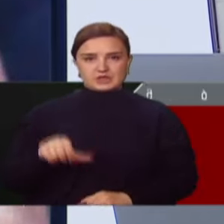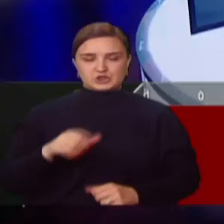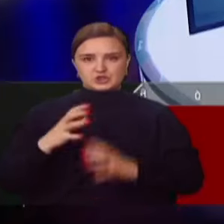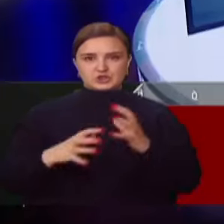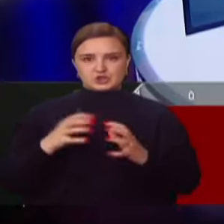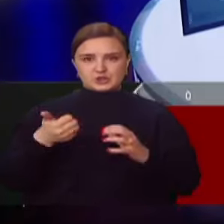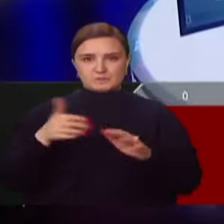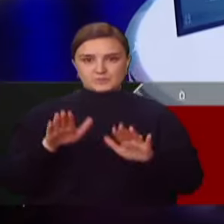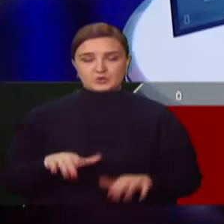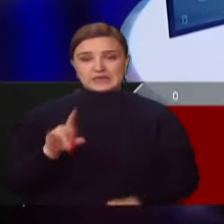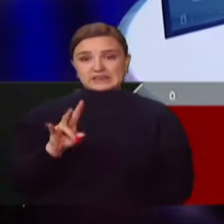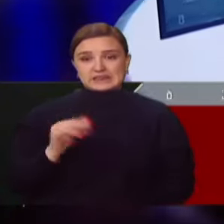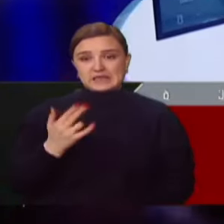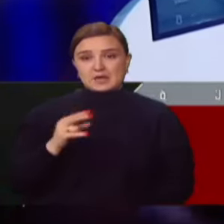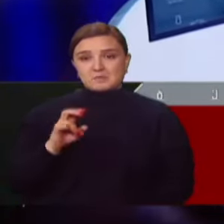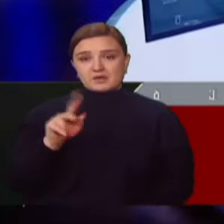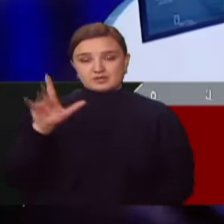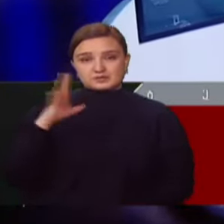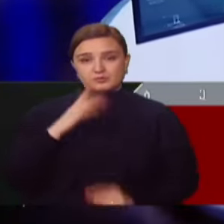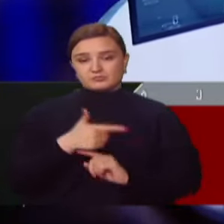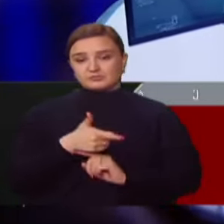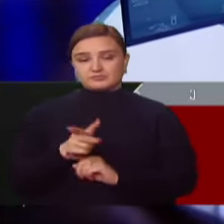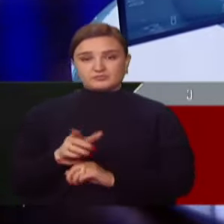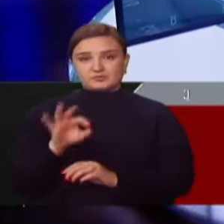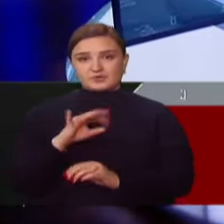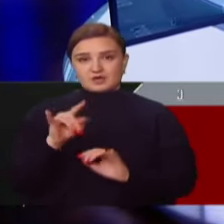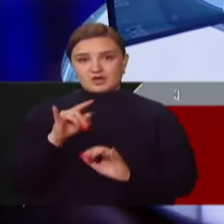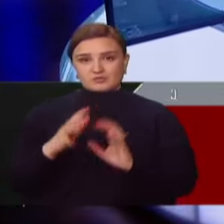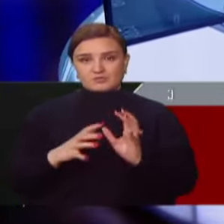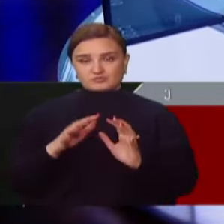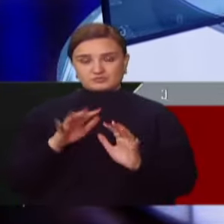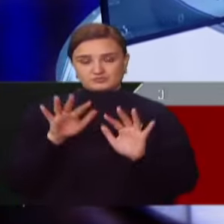ნიკა ბერაძე აშუქებდა აეროპორტში საზეიმო დახვედრას. ნიკა.